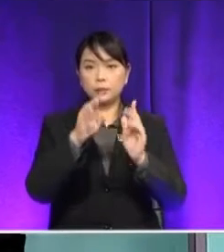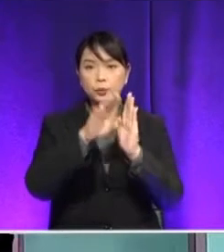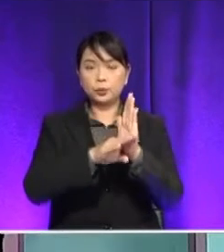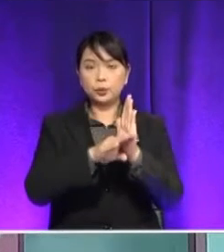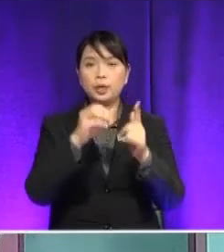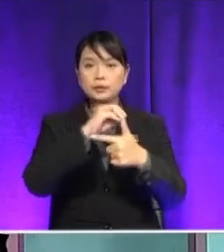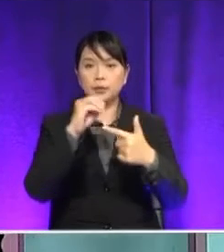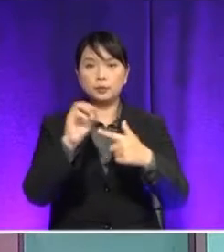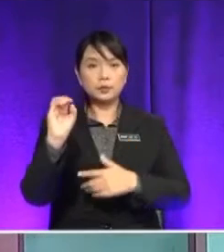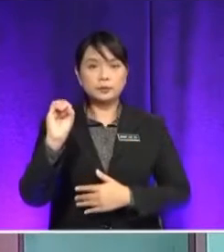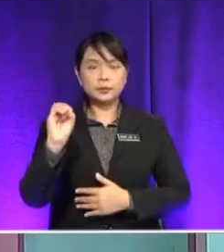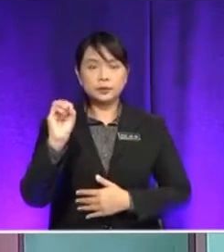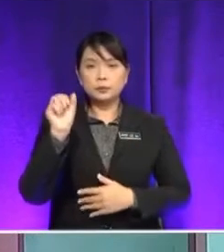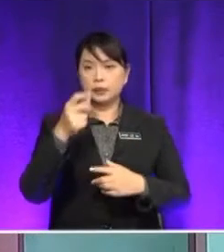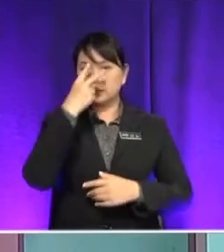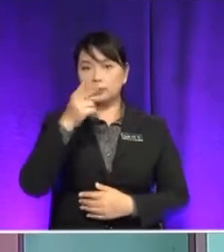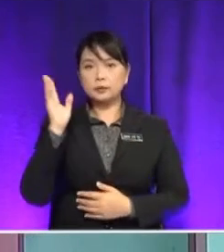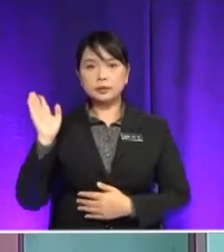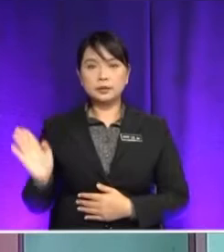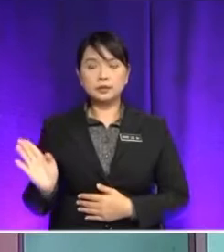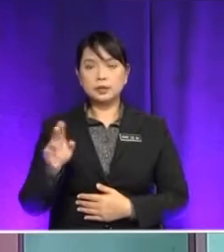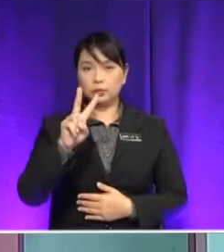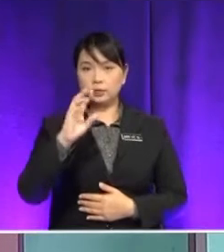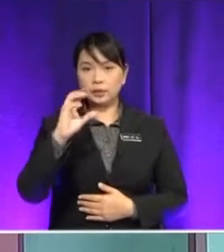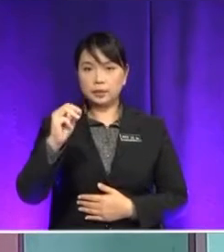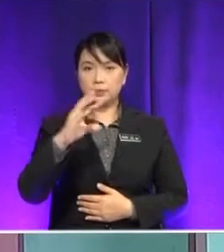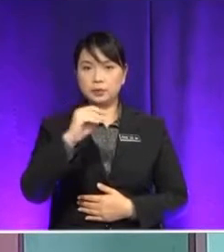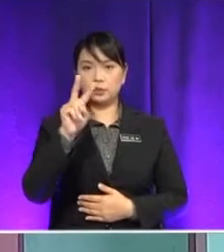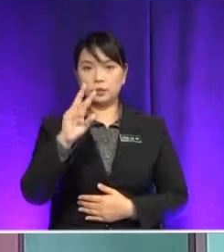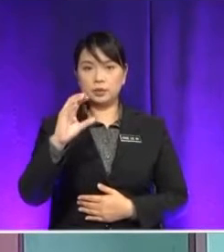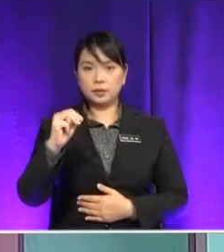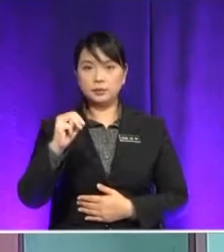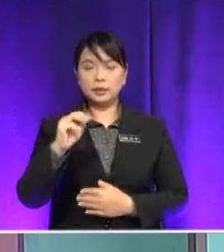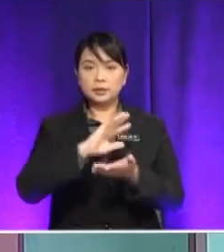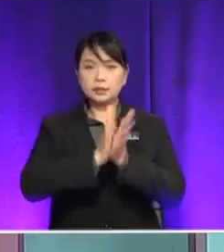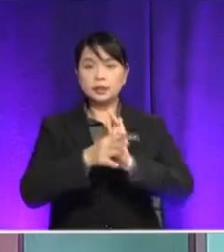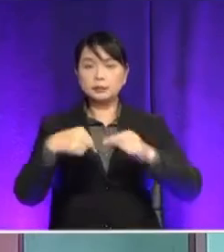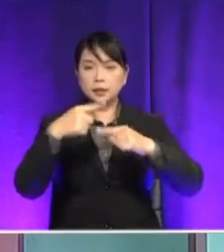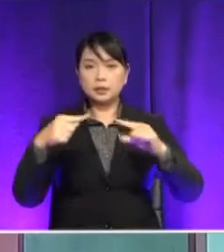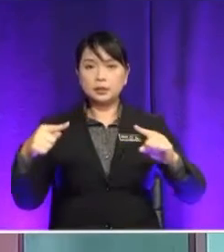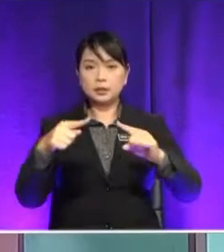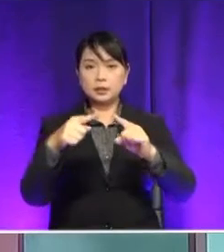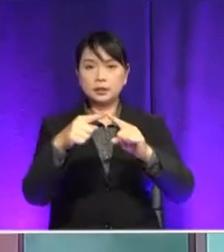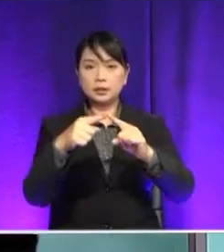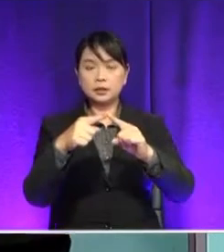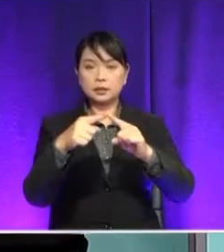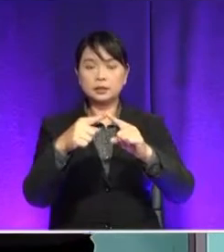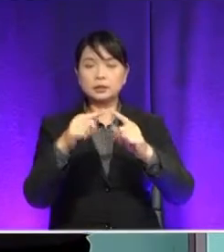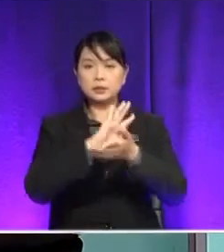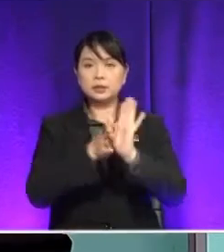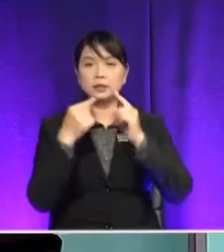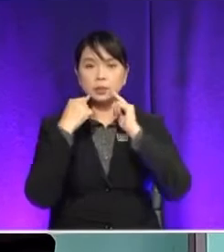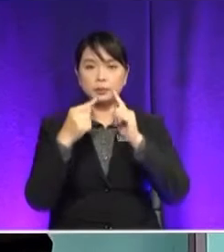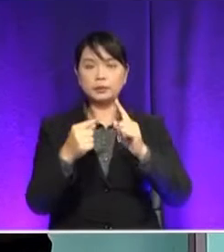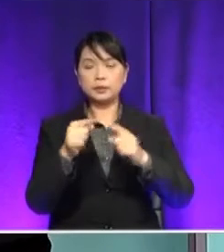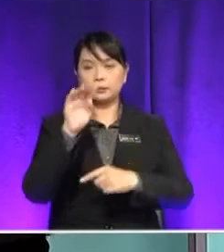Syifa Oke sekali tengok di sini dulu cm dengan 2 cm maka bila dia bertinju di tengah tuh ngaku jawabannya